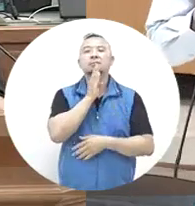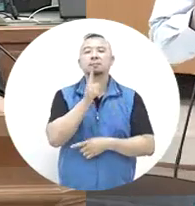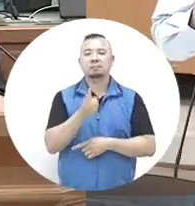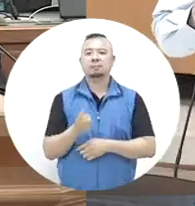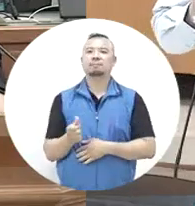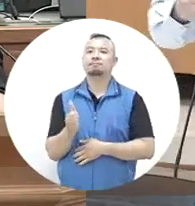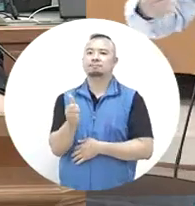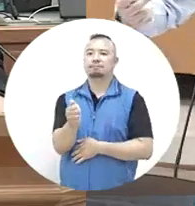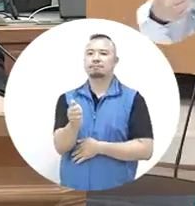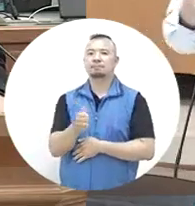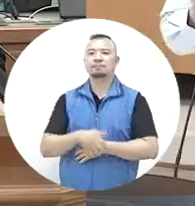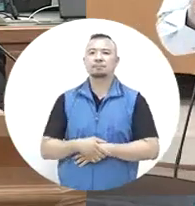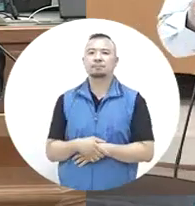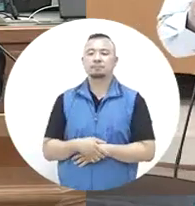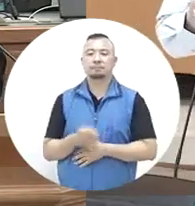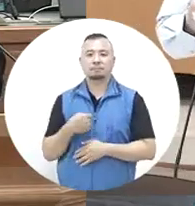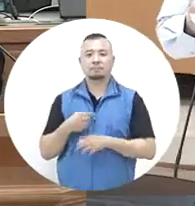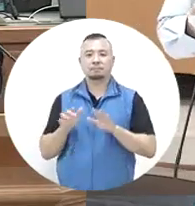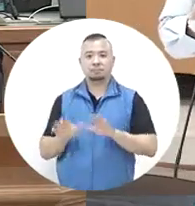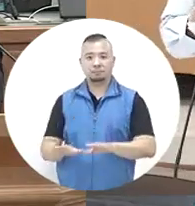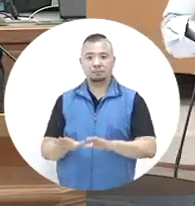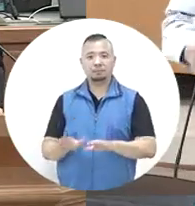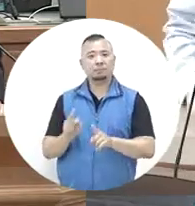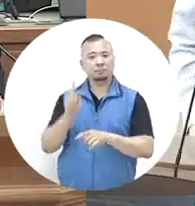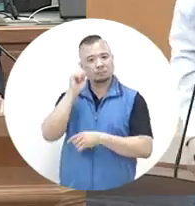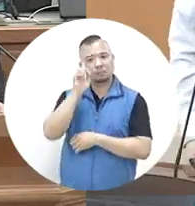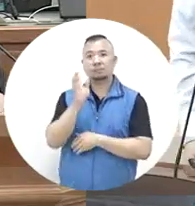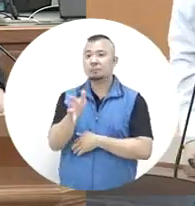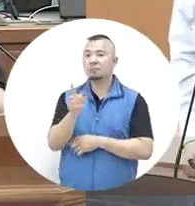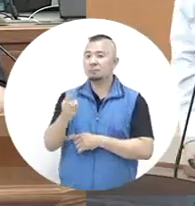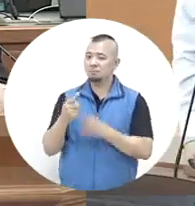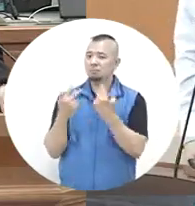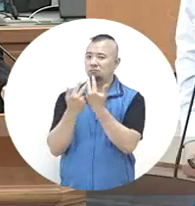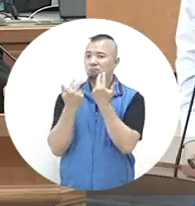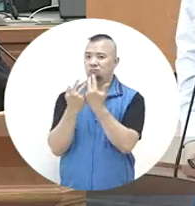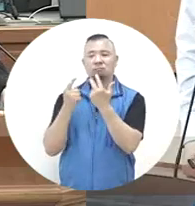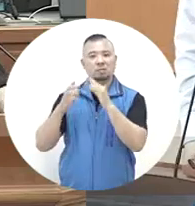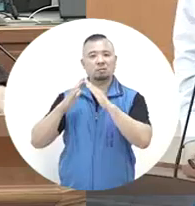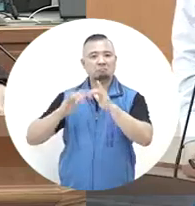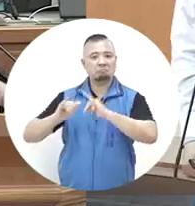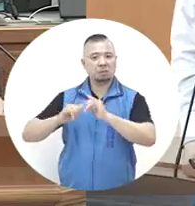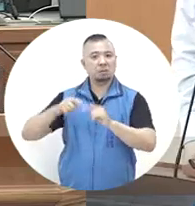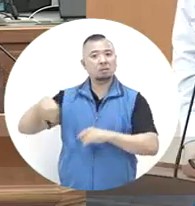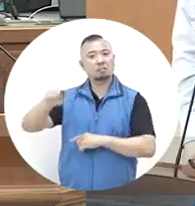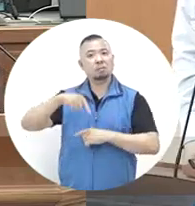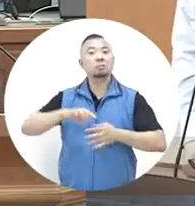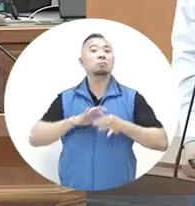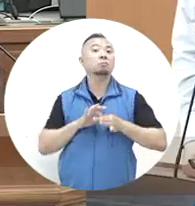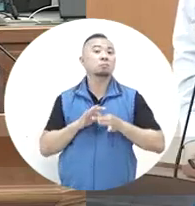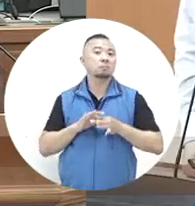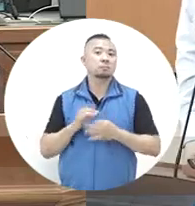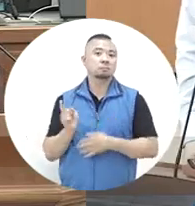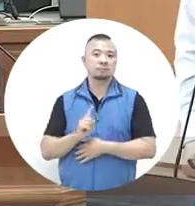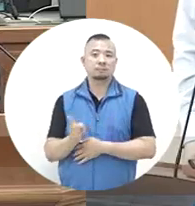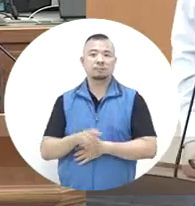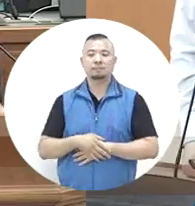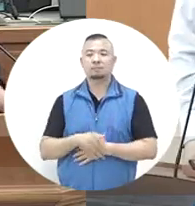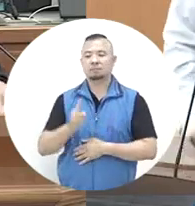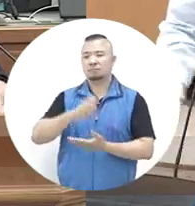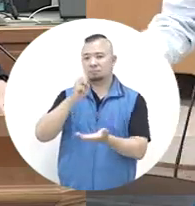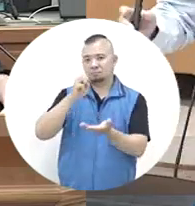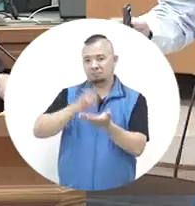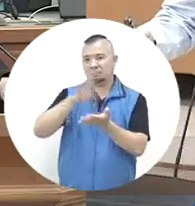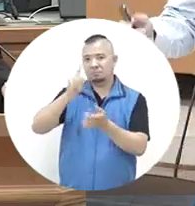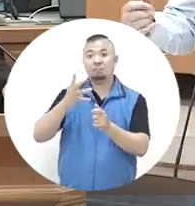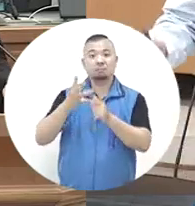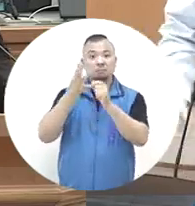那现在要跟市长问一下，我们新北市民非常关心的一个议题，这个关于核四的这个问题，因为